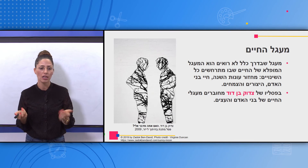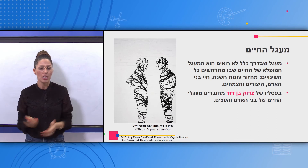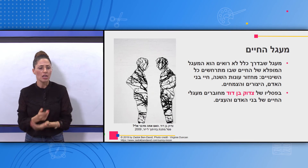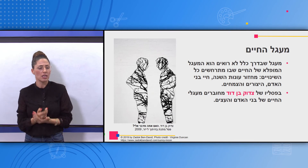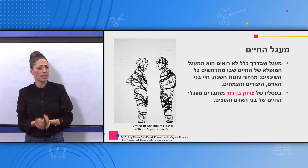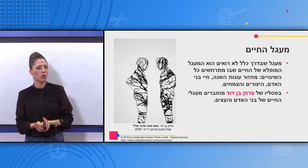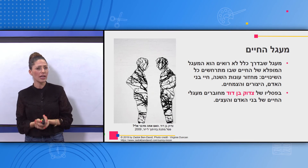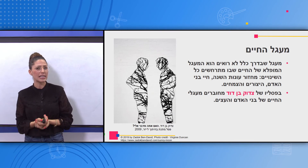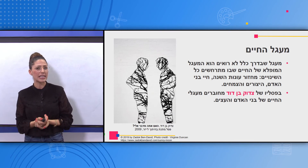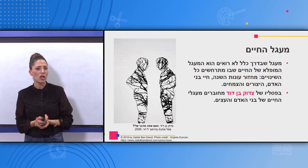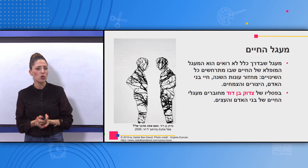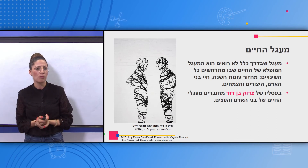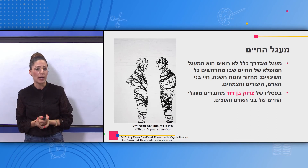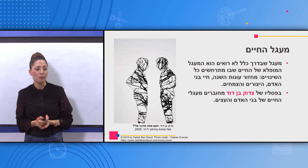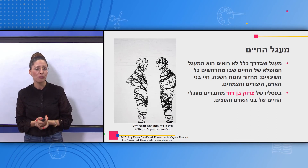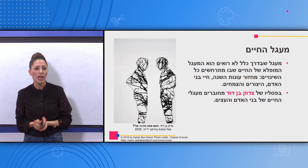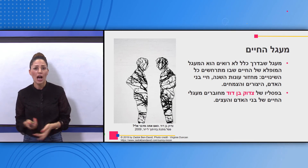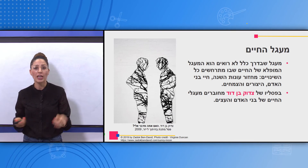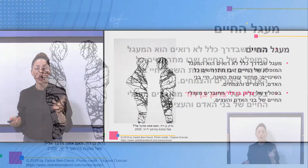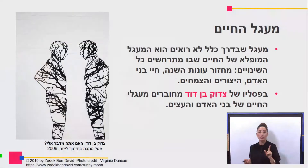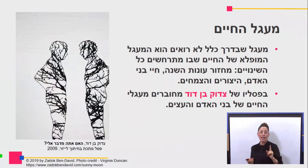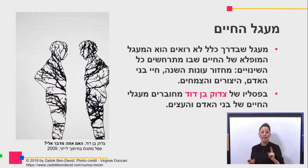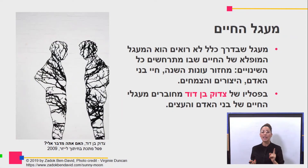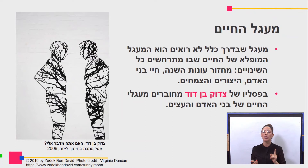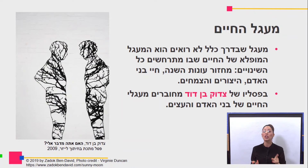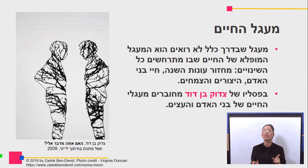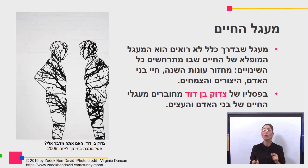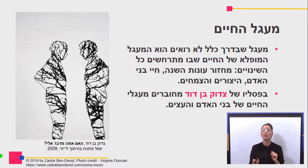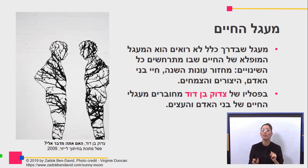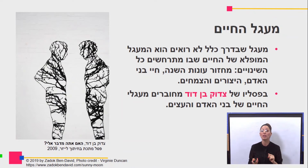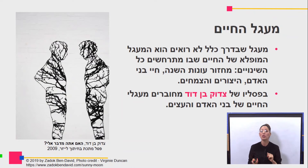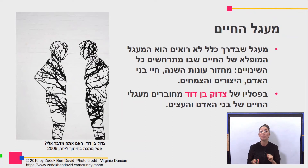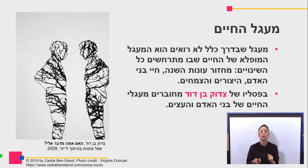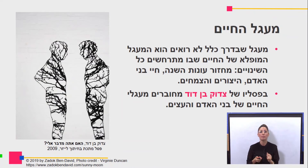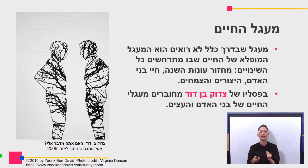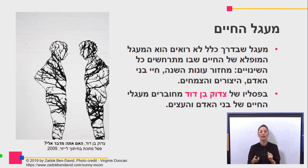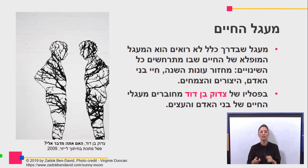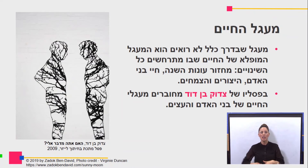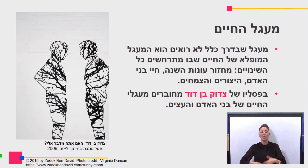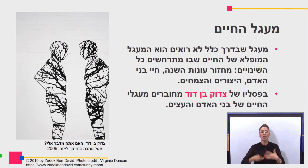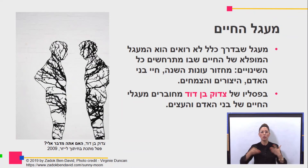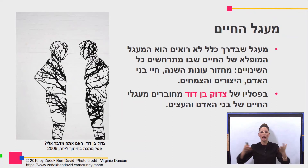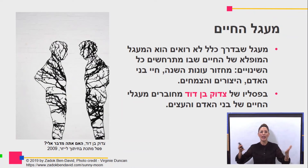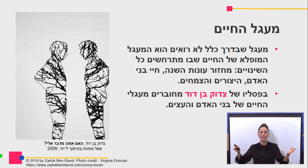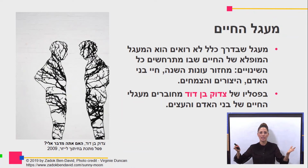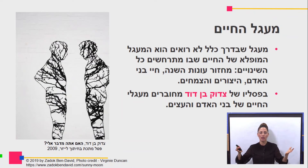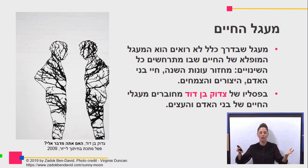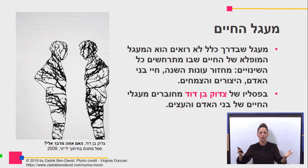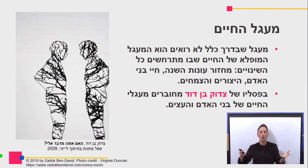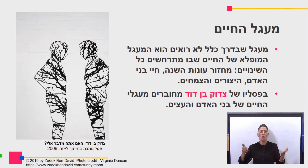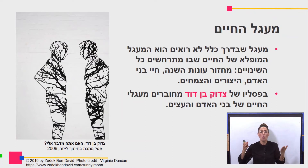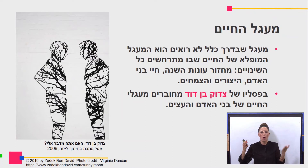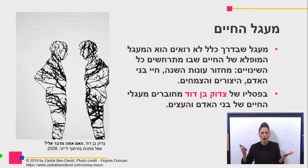ביחד. תסתכלו על היצירה שהוא בנה. אני רק רוצה להגיד שצדוק בן דוד משתמש במתכת עם חיתוכי